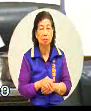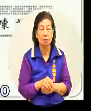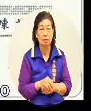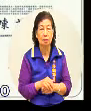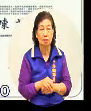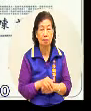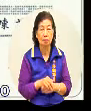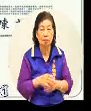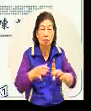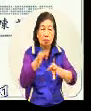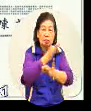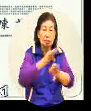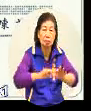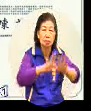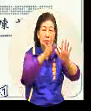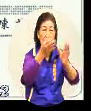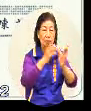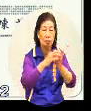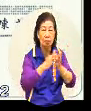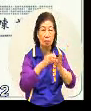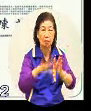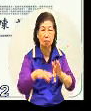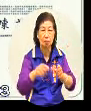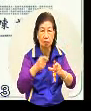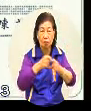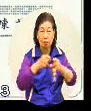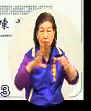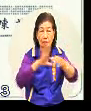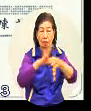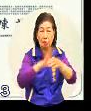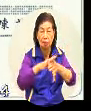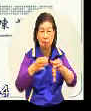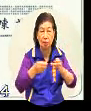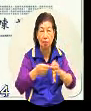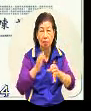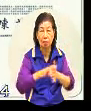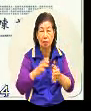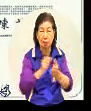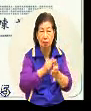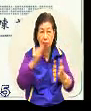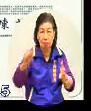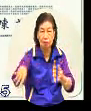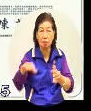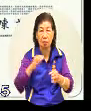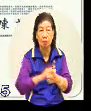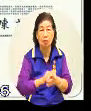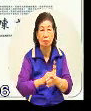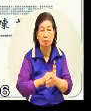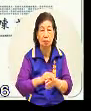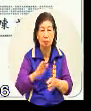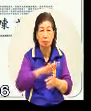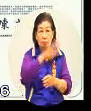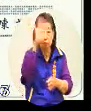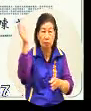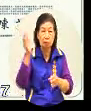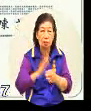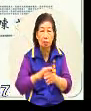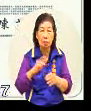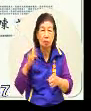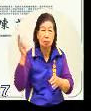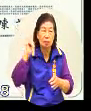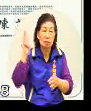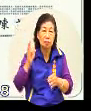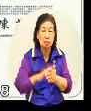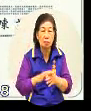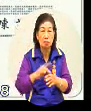警察局吼、哦、有发一个公司啦，就是讲取消天星吼、哦，诶，这个电刀啦，